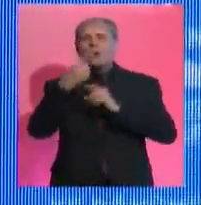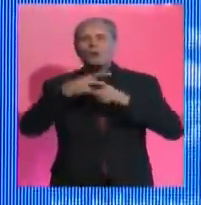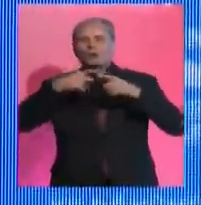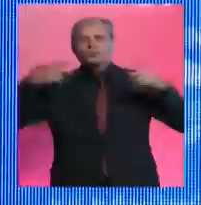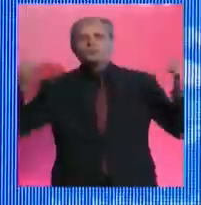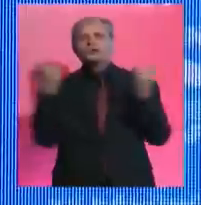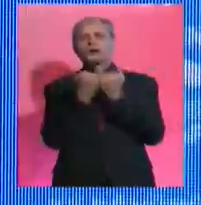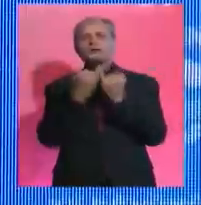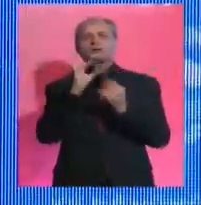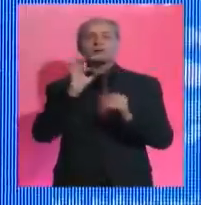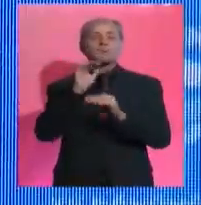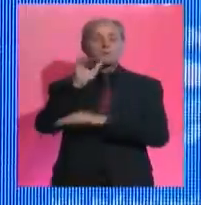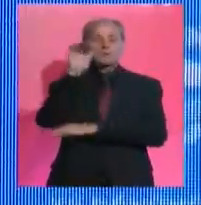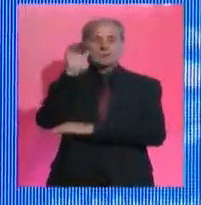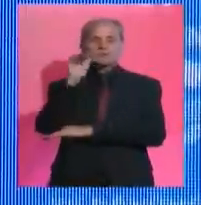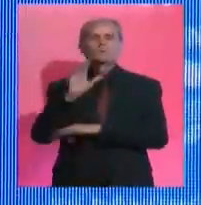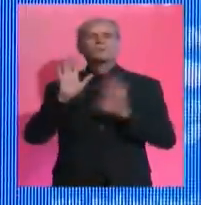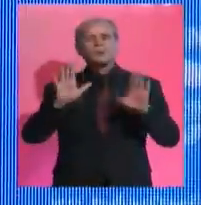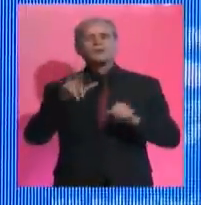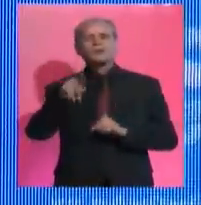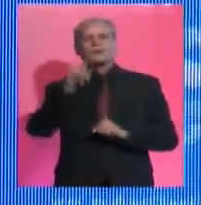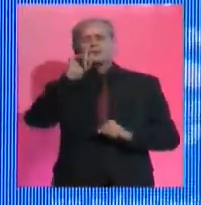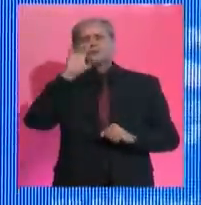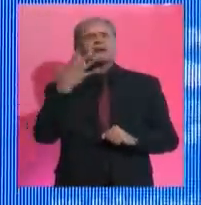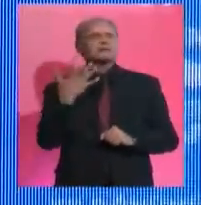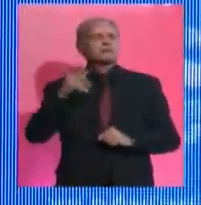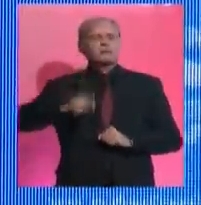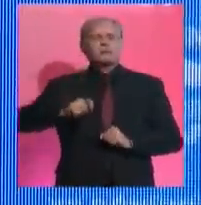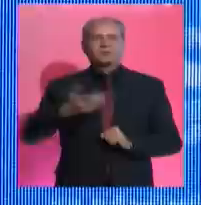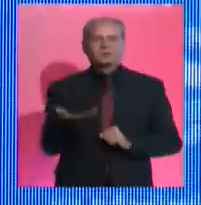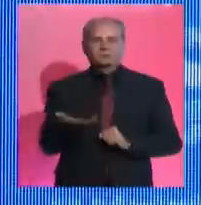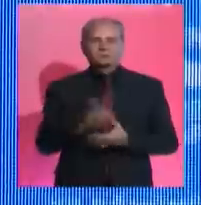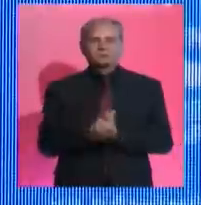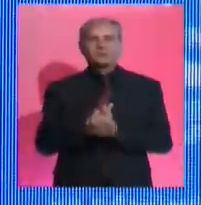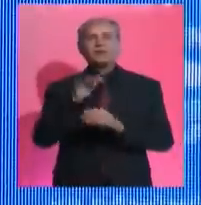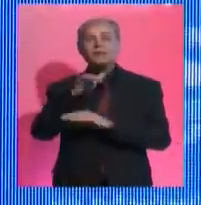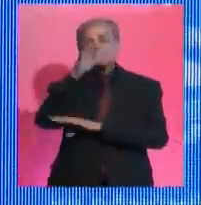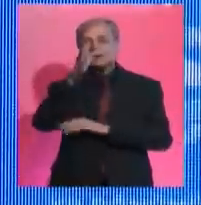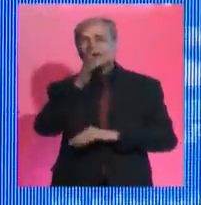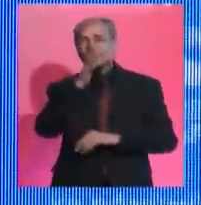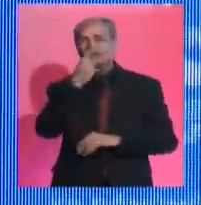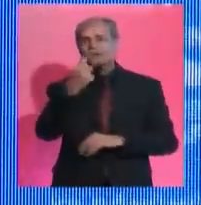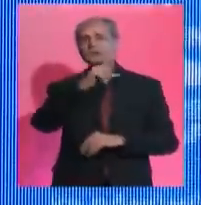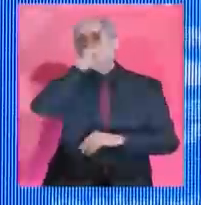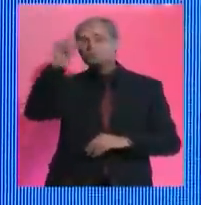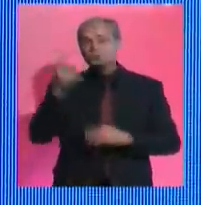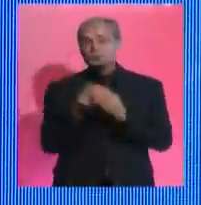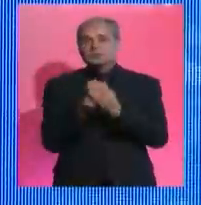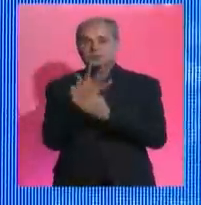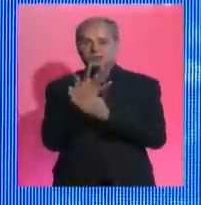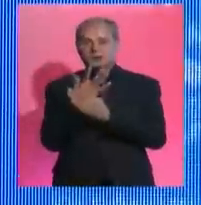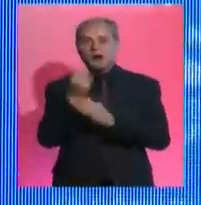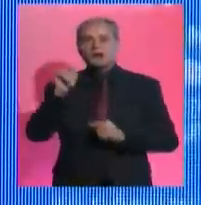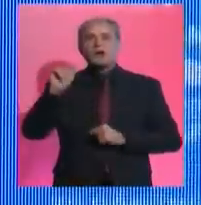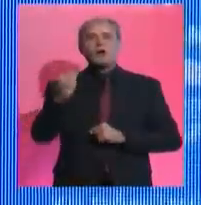kardeşe yaşayacağız Peki bunu nasıl sağlayacağız yaşanabilir bir Türkiye yaratabilme